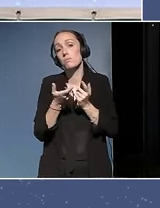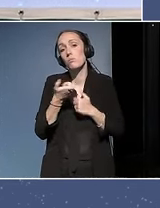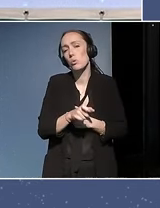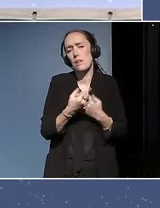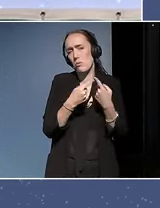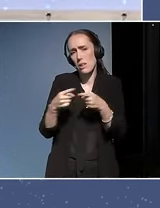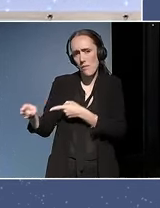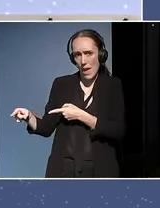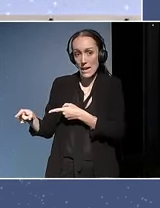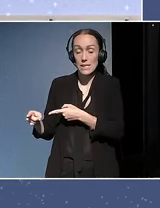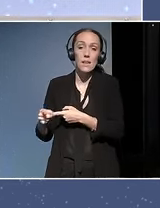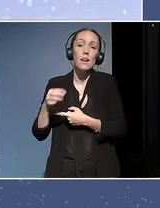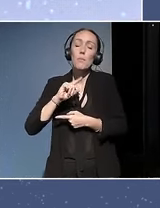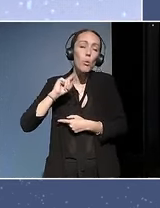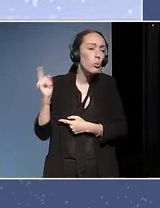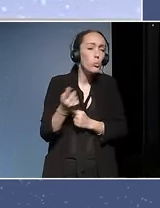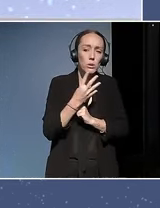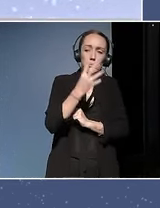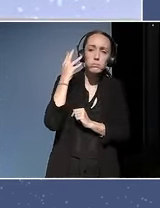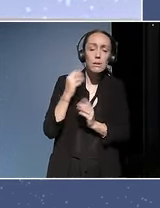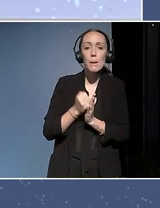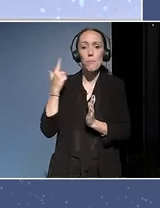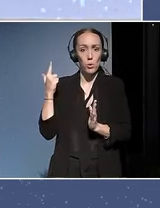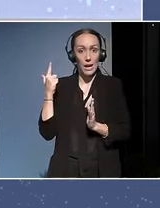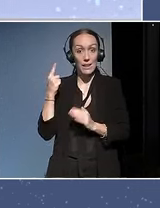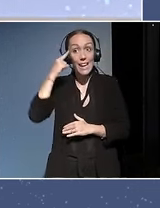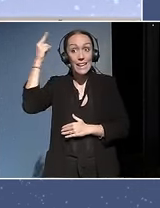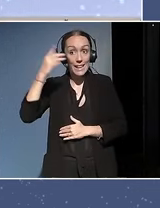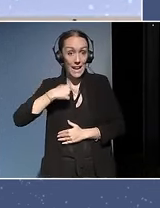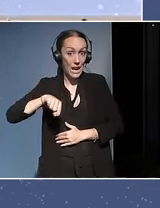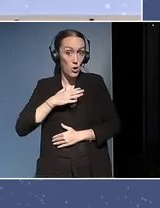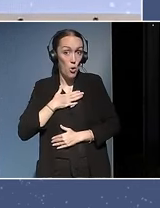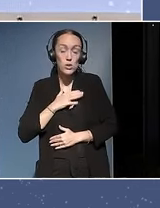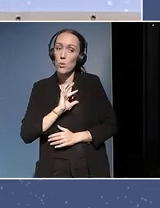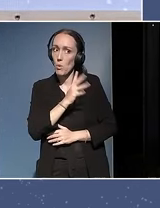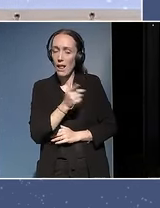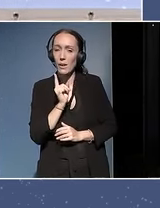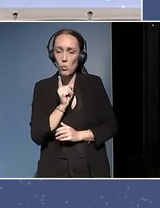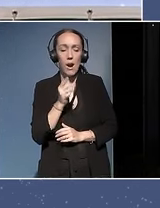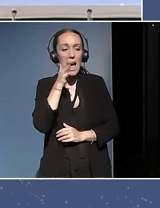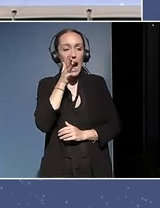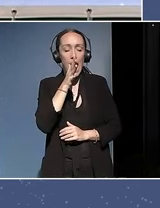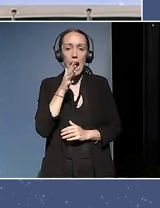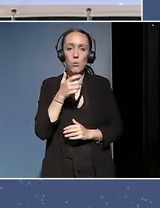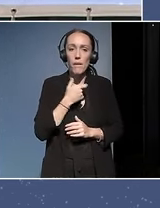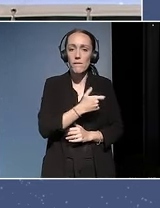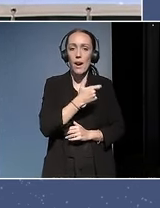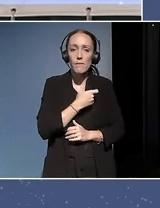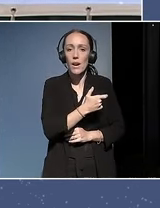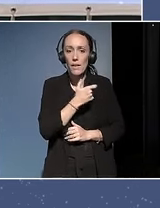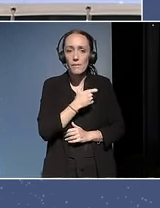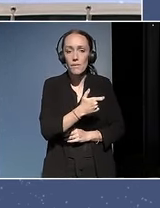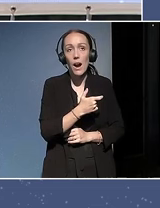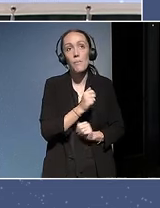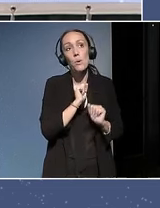ma comunque che fossero importanti un'altra idea nostra è che stando molto in acqua lo spinosauro la potesse usare